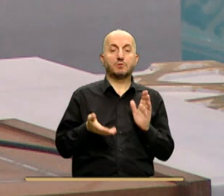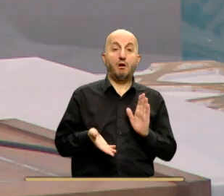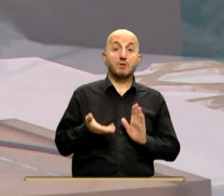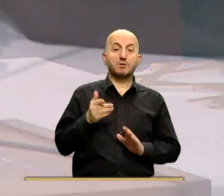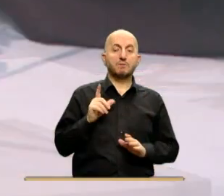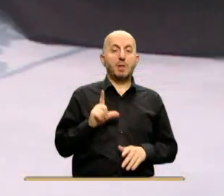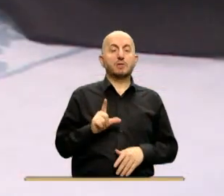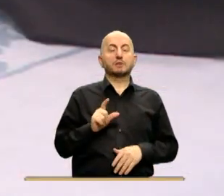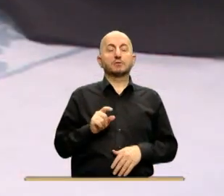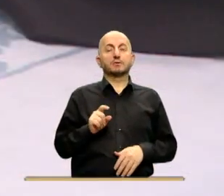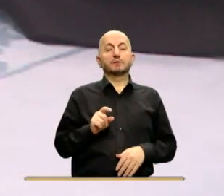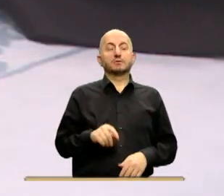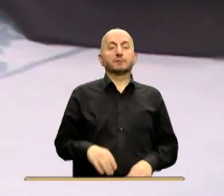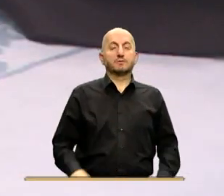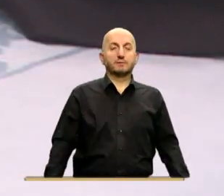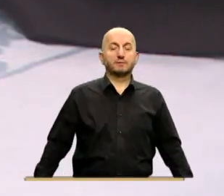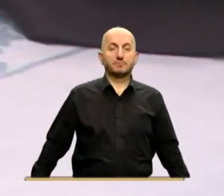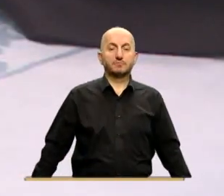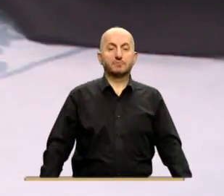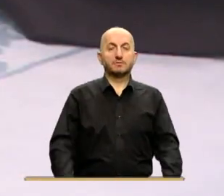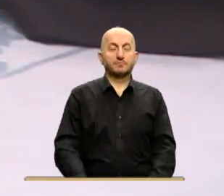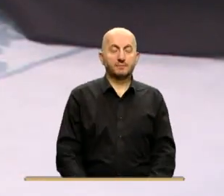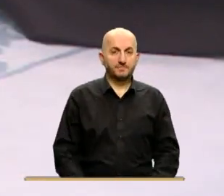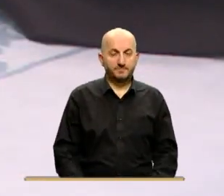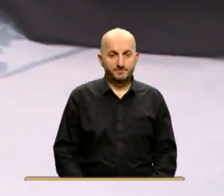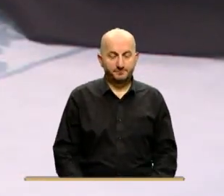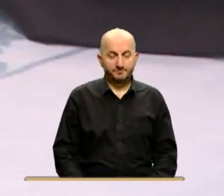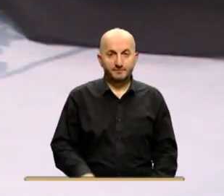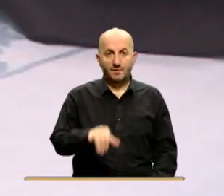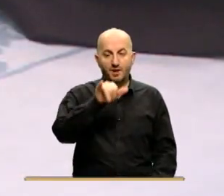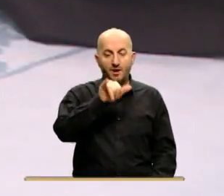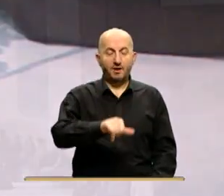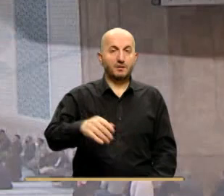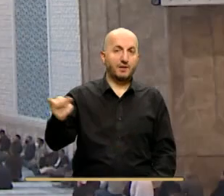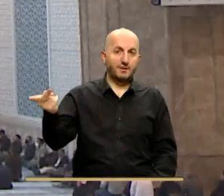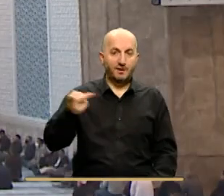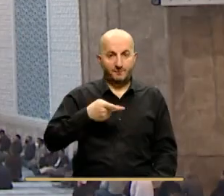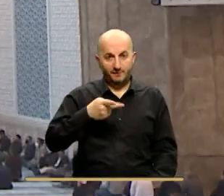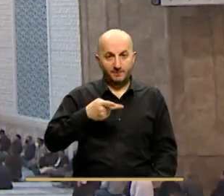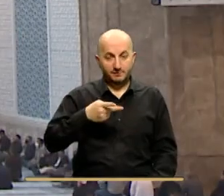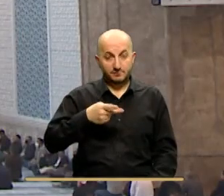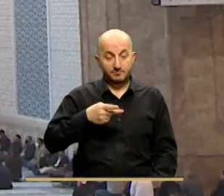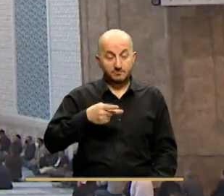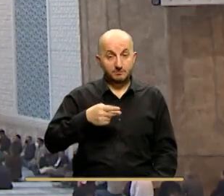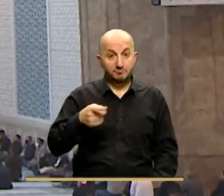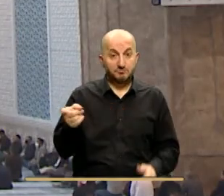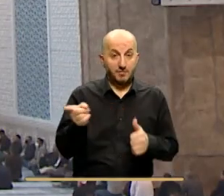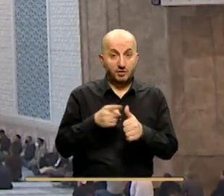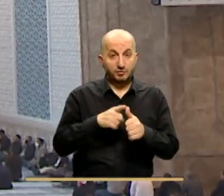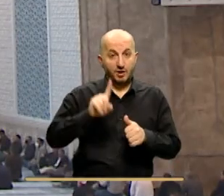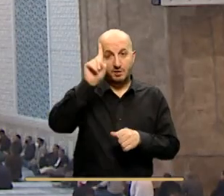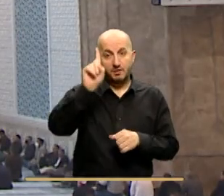artırmalıyız. Değerli müminler, Hakk'a davet başta tevhid olmak